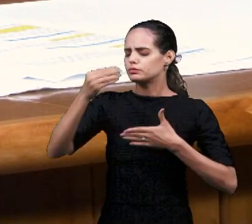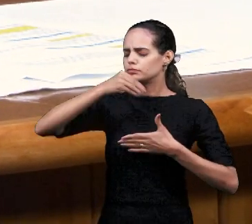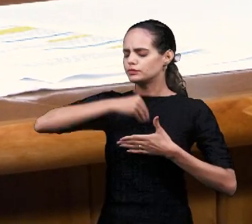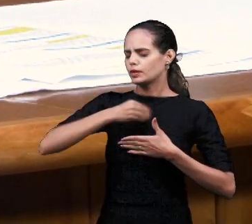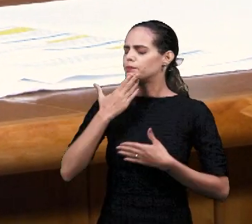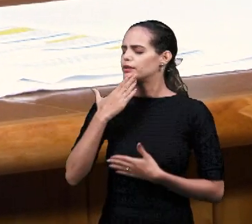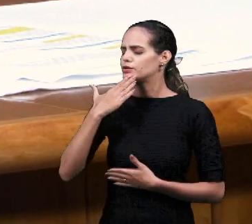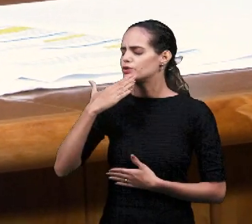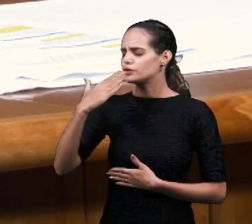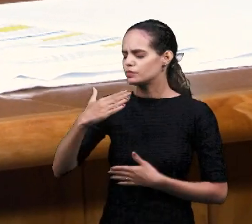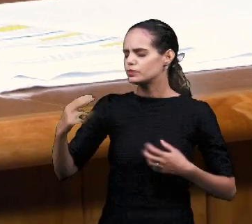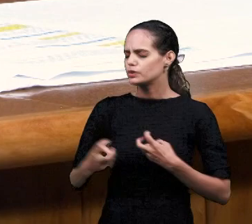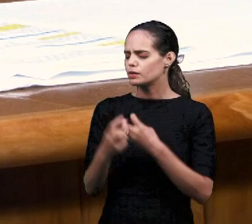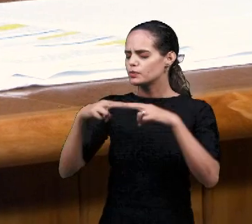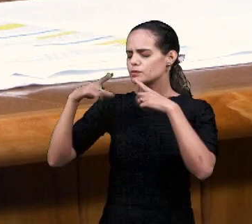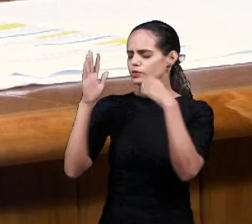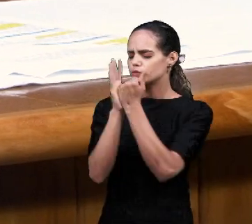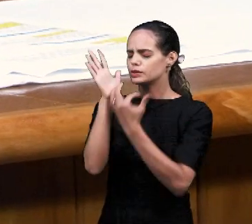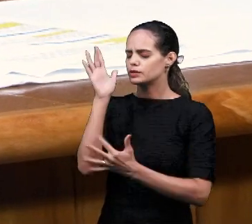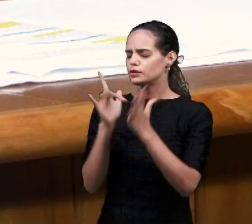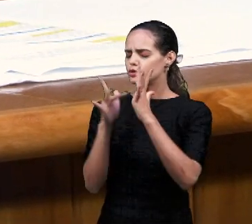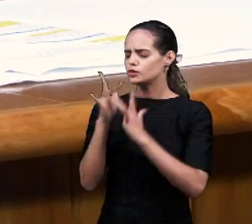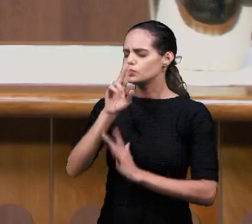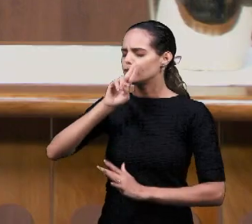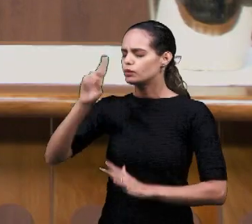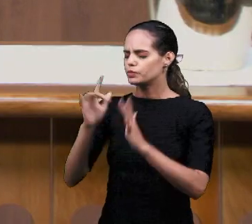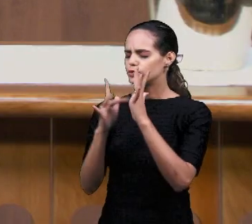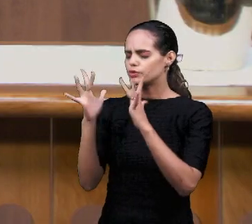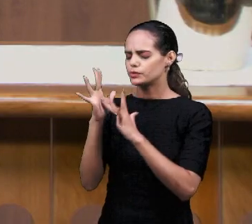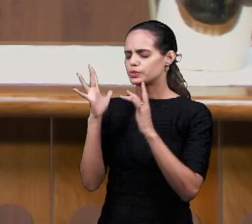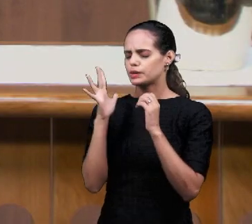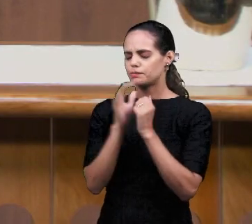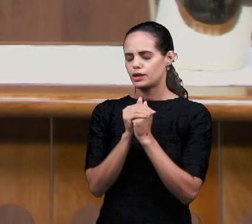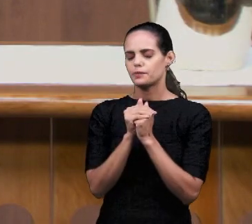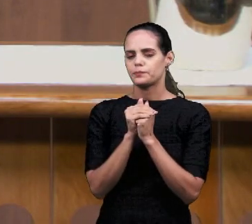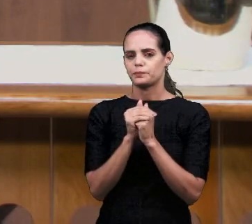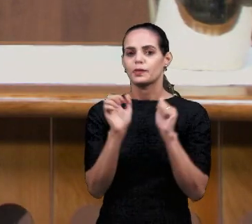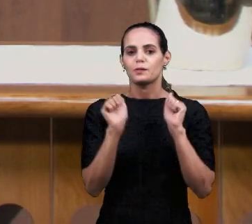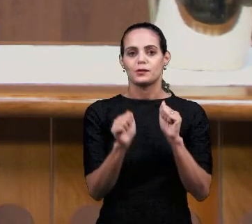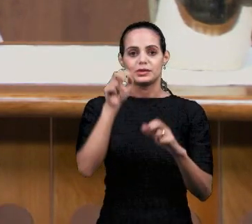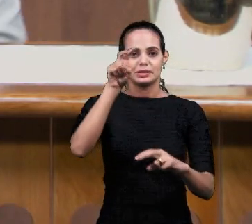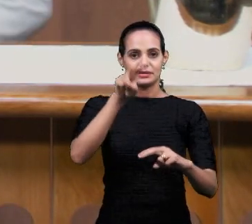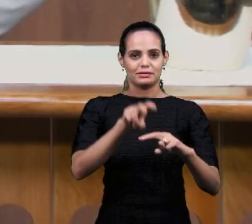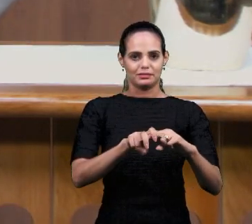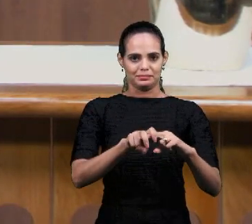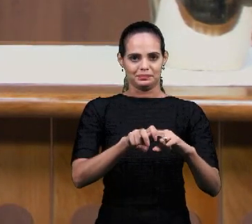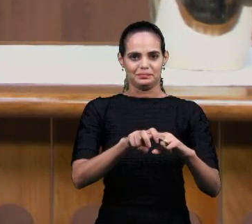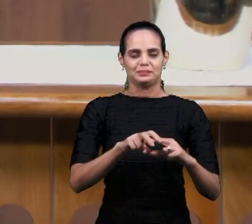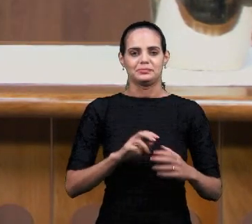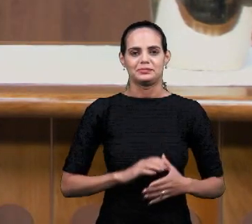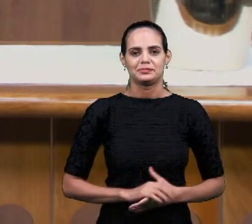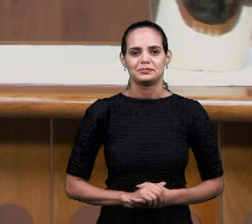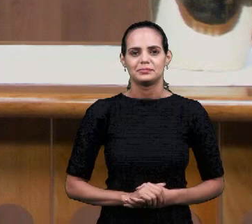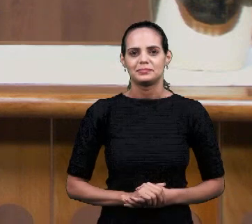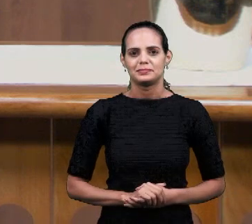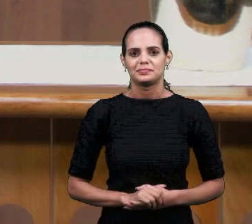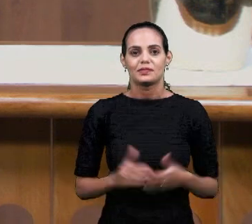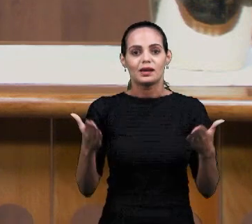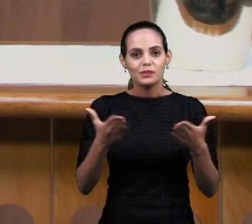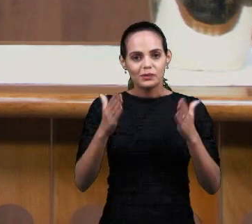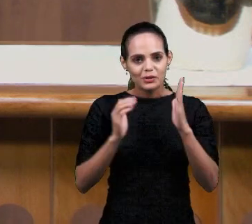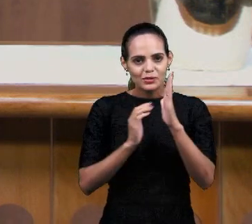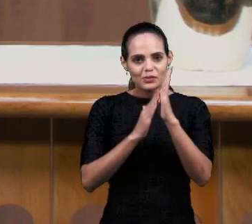nous prions par le sang et au nom de Jésus. Amen. Tous peuvent s'asseoir. Nous allons chanter une louange au